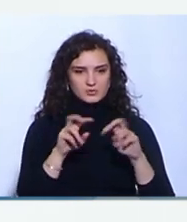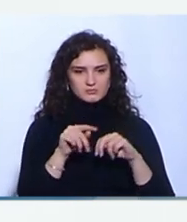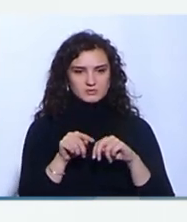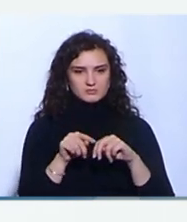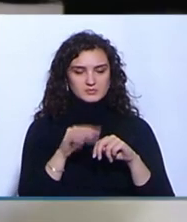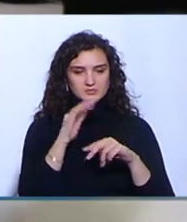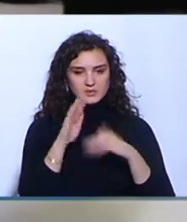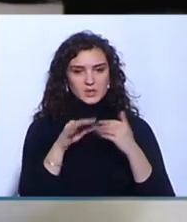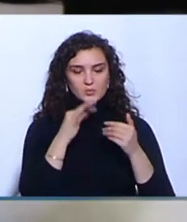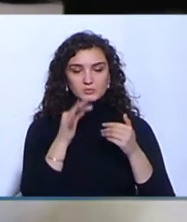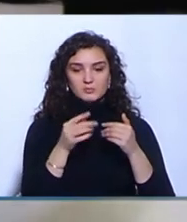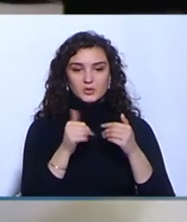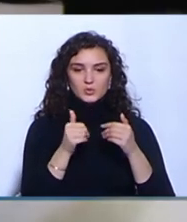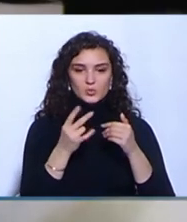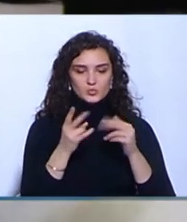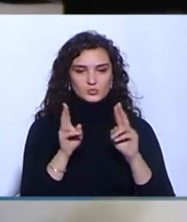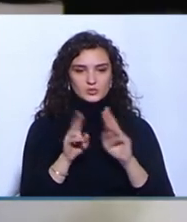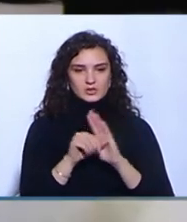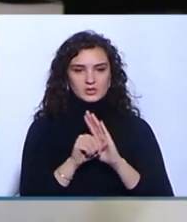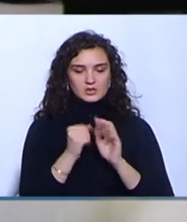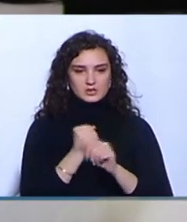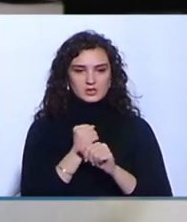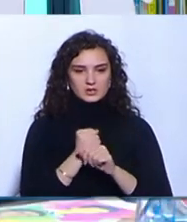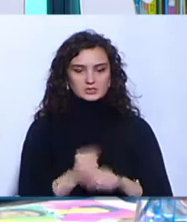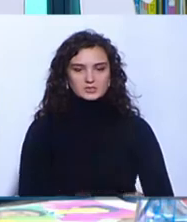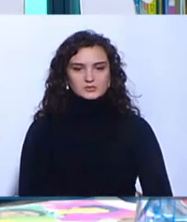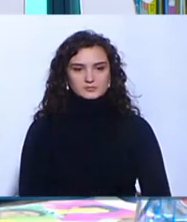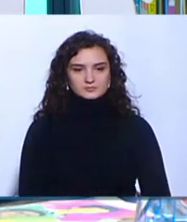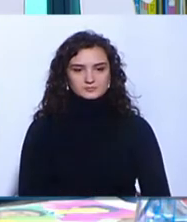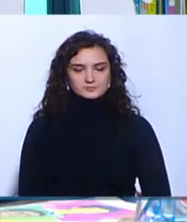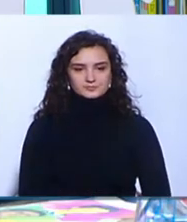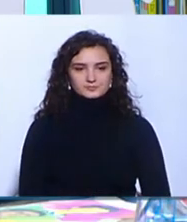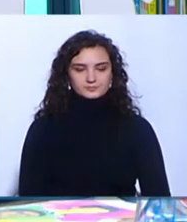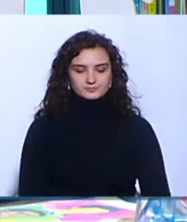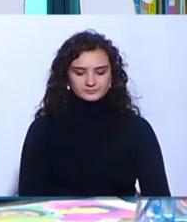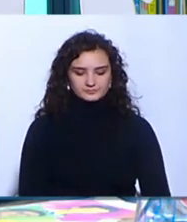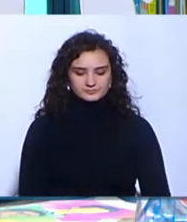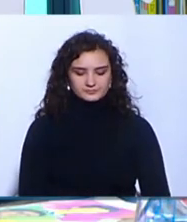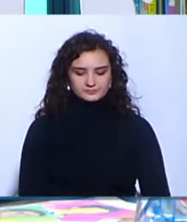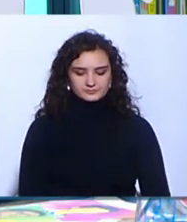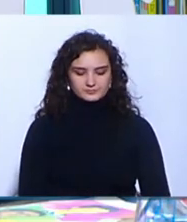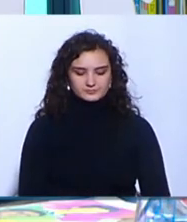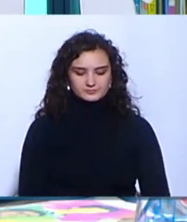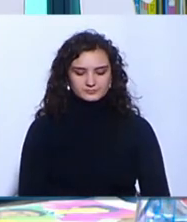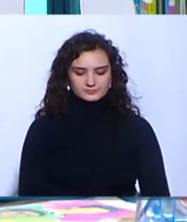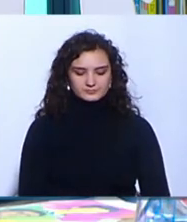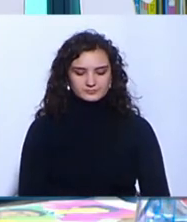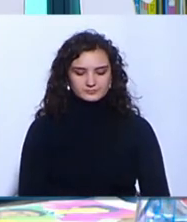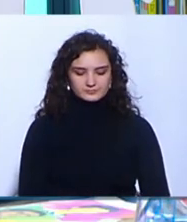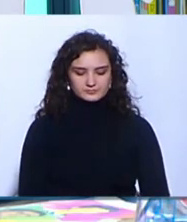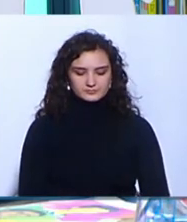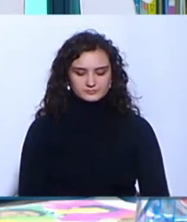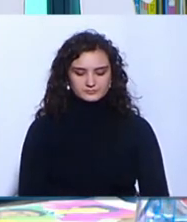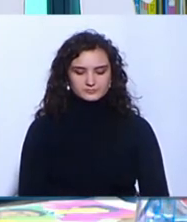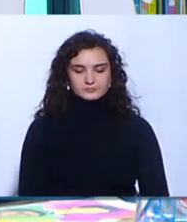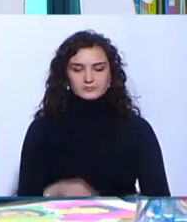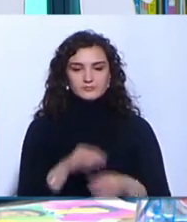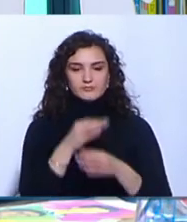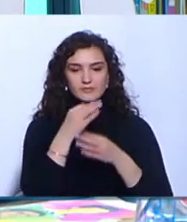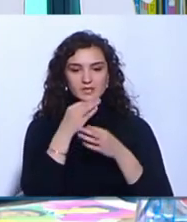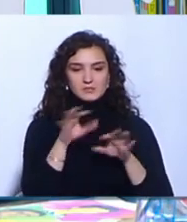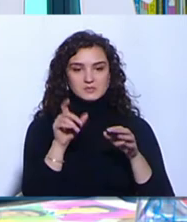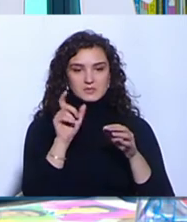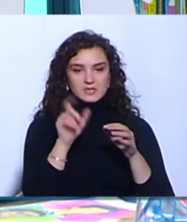მე უკვე ეუბნება რა და როგორ უნდა გააკეთოს. მოდით ჩვენ კიდევ ერთხელ გავიმეოროთ, რომ ნებისმიერ